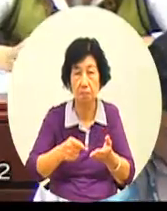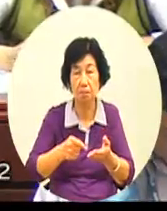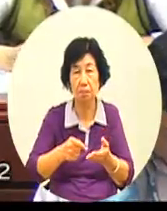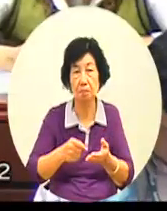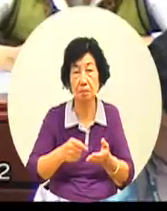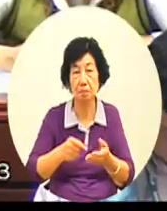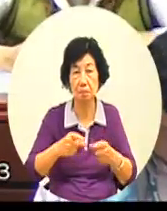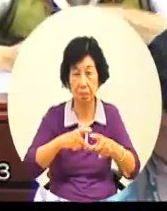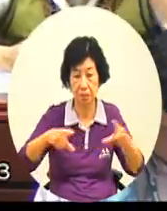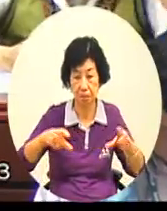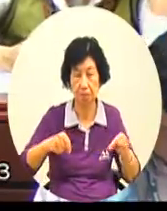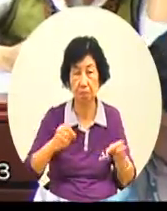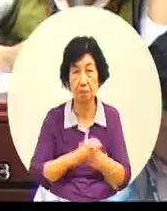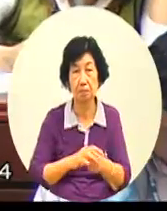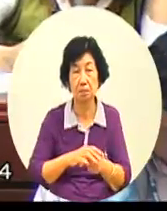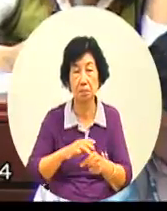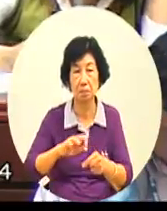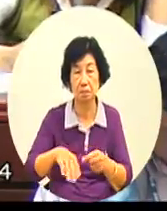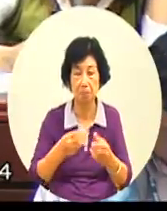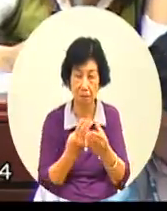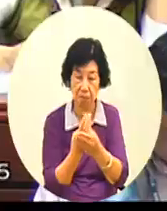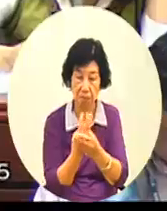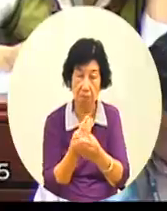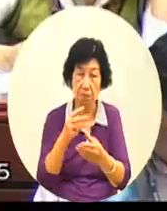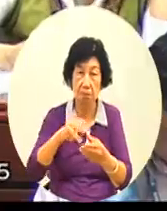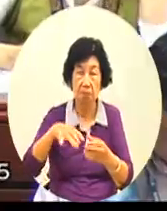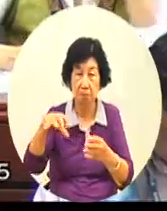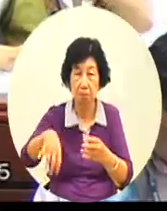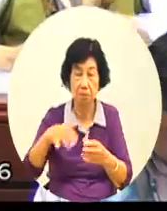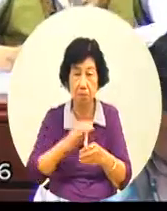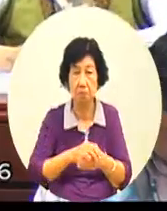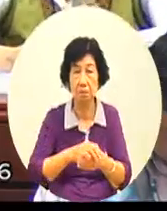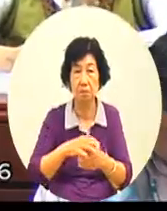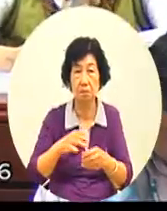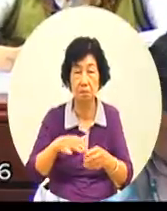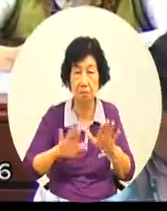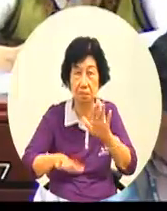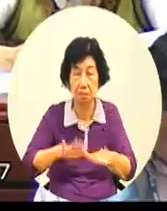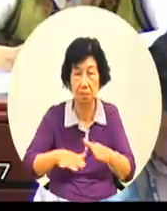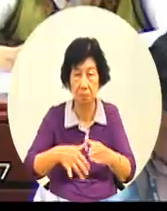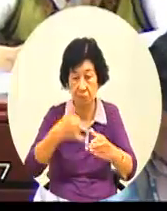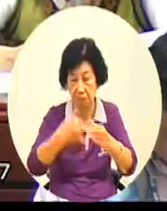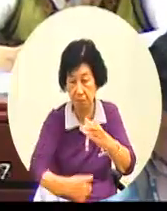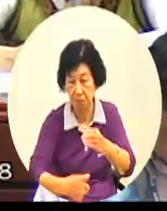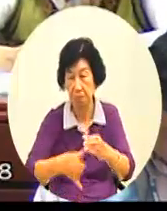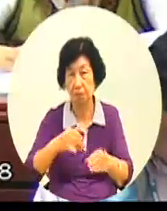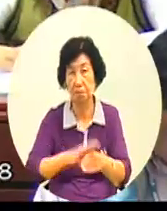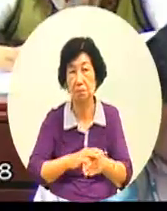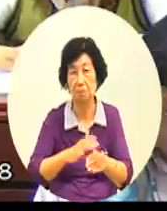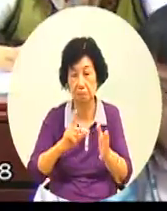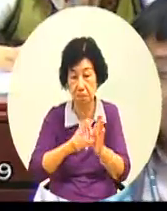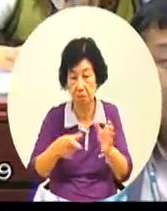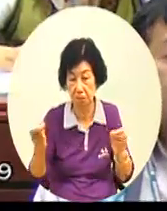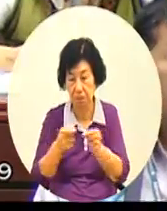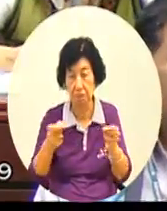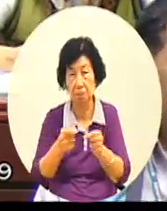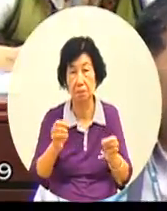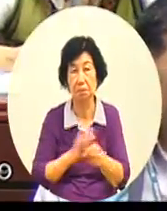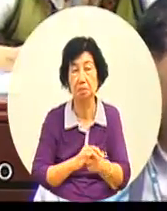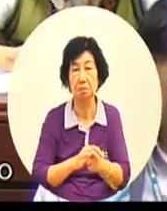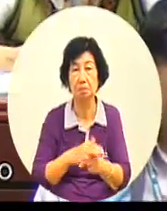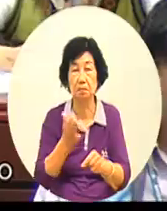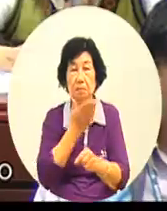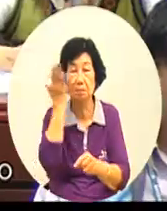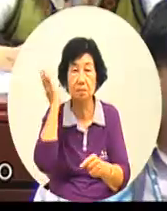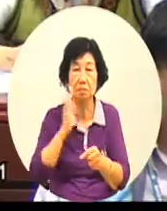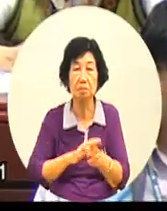这个泡脚池的部分呢，我们了解过大概它的工程是蛮短的，所以我们预计大概如果顺利发包的，我们可以在十